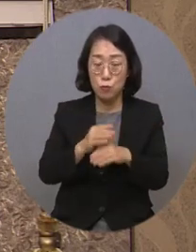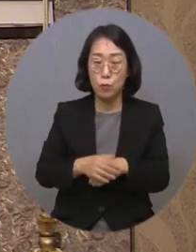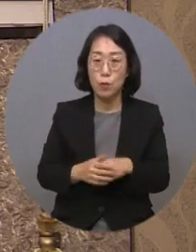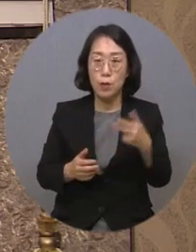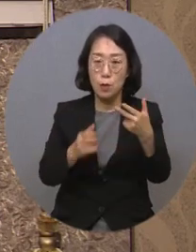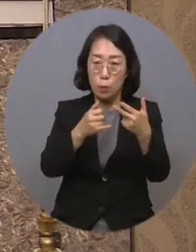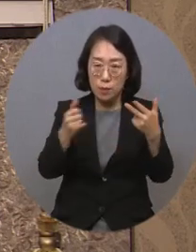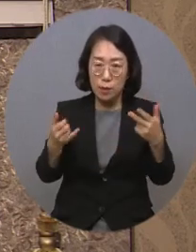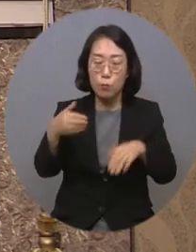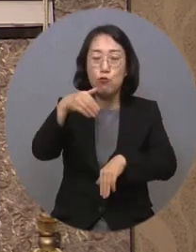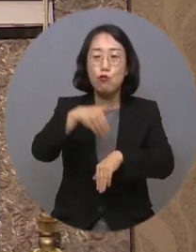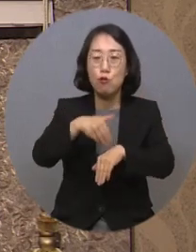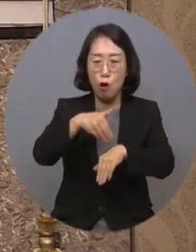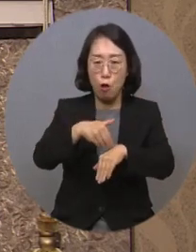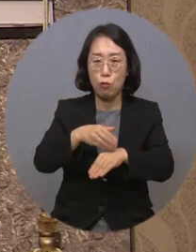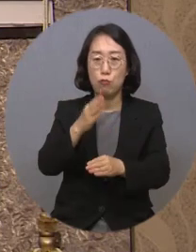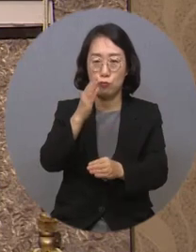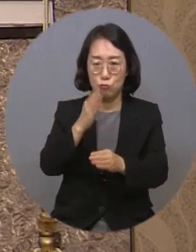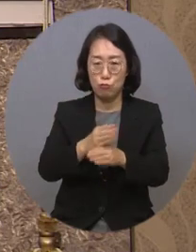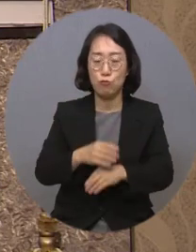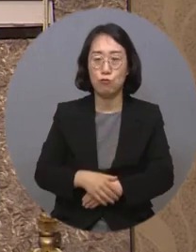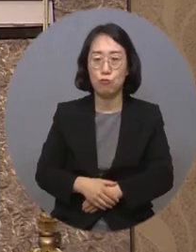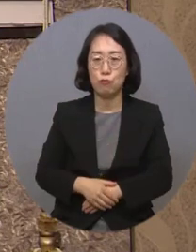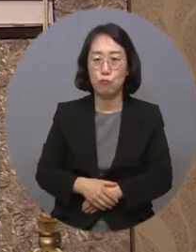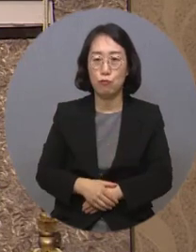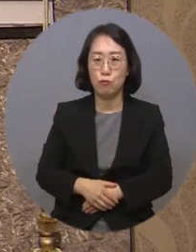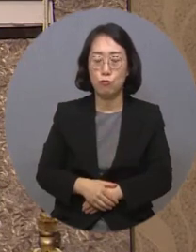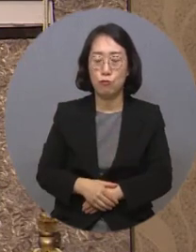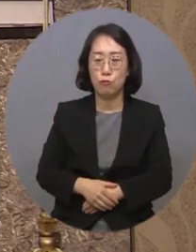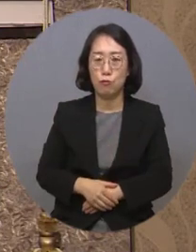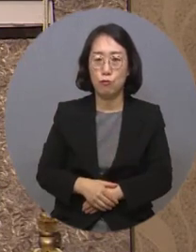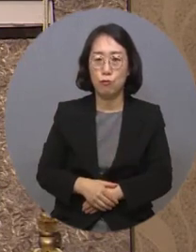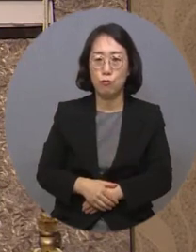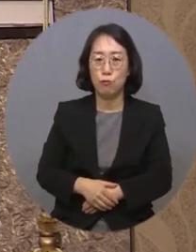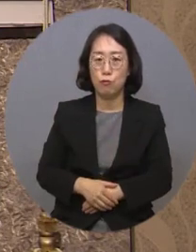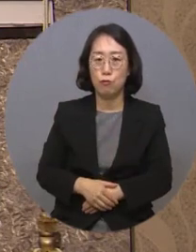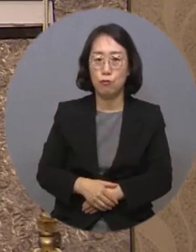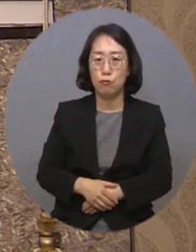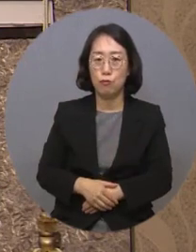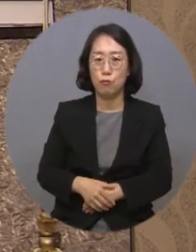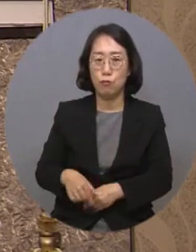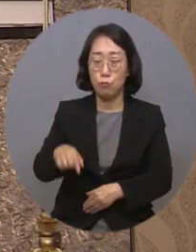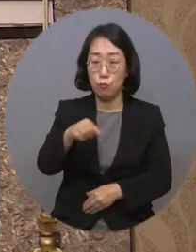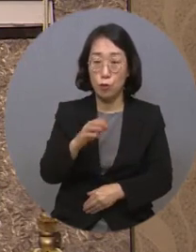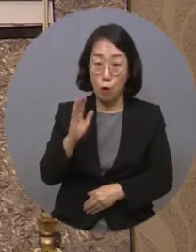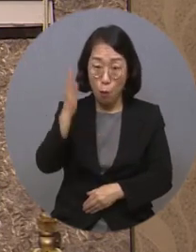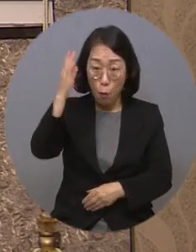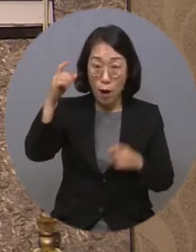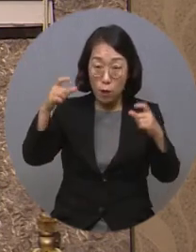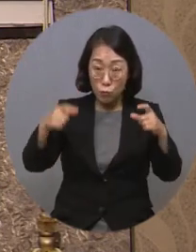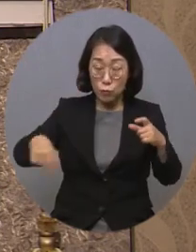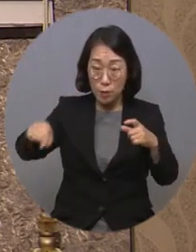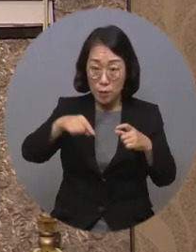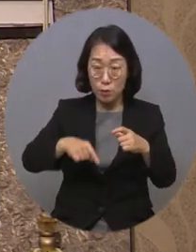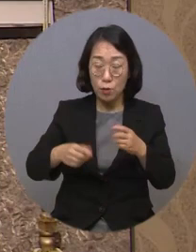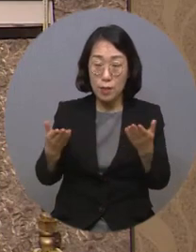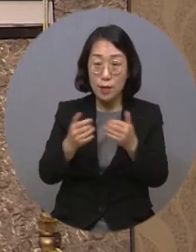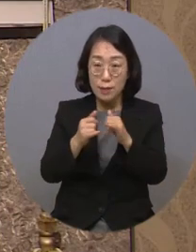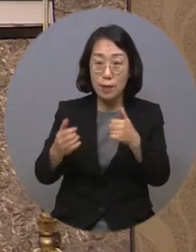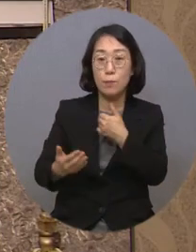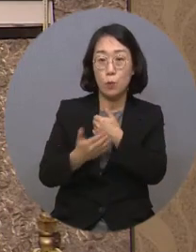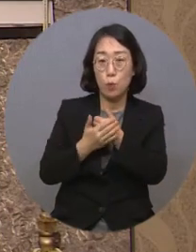정도가 훈련생으로 이렇게 훈련하고 있습니다. 그래서 네. 또 용광군에서 그때 당시 이렇게 직원들 지원을 해